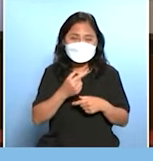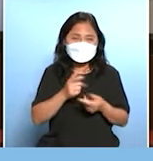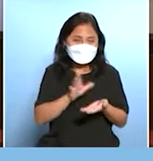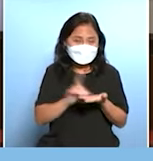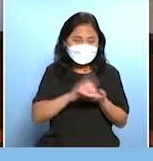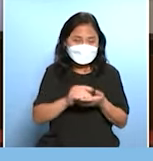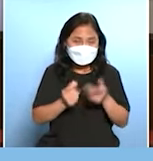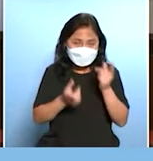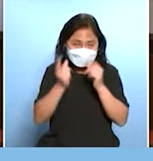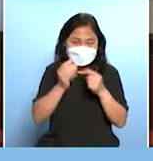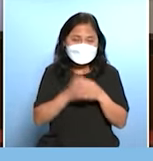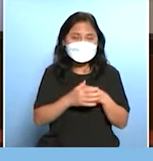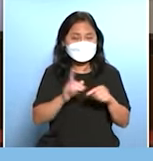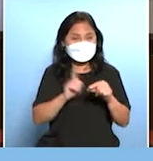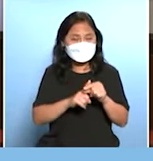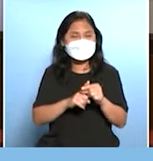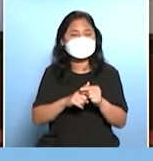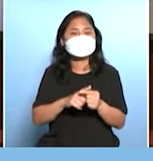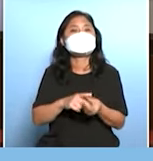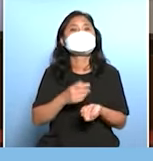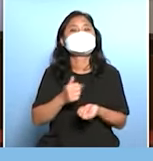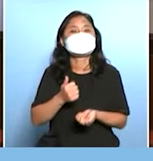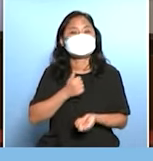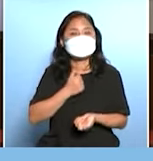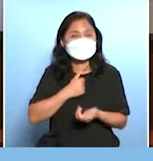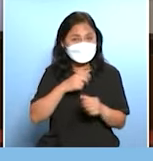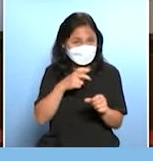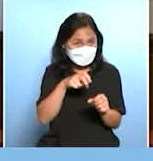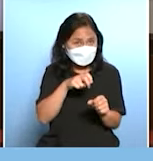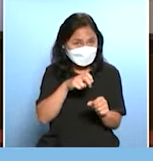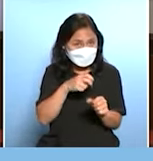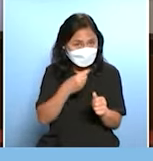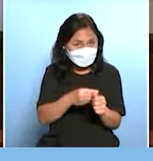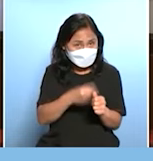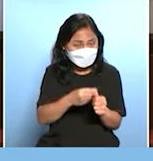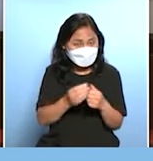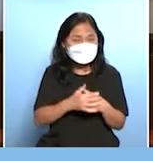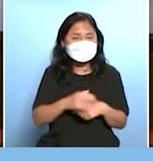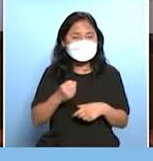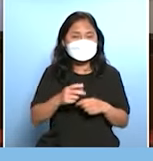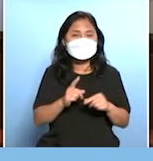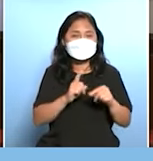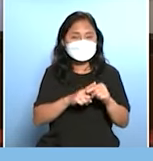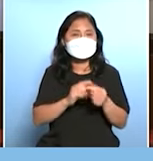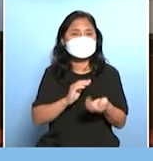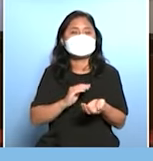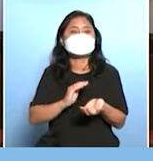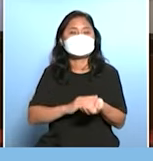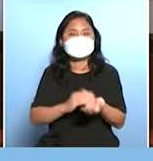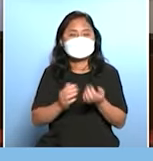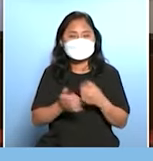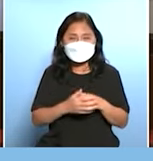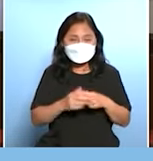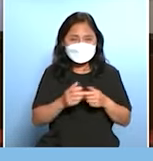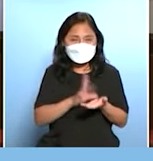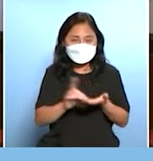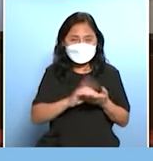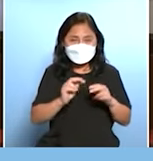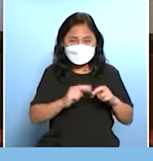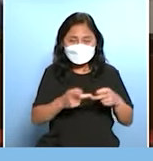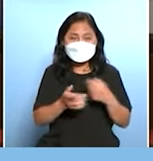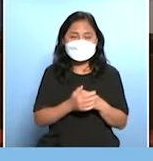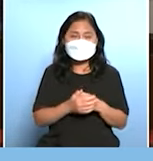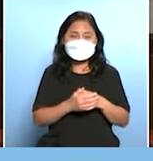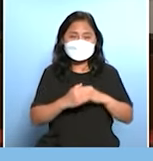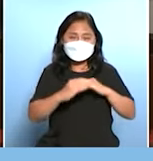中藥師這個專業培訓呢？從而更好推動整個中醫醫療系統的持續發展呢？透過加強推動跨境合作，